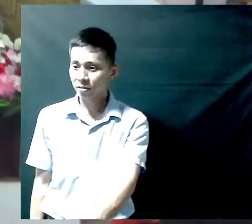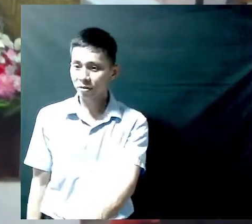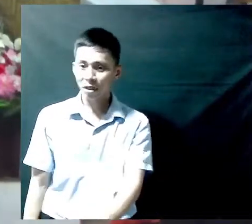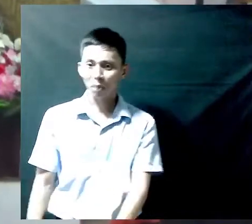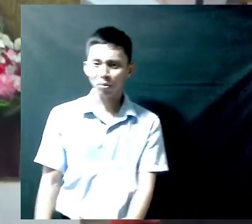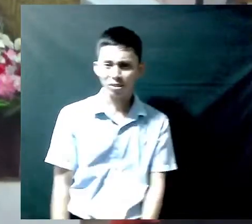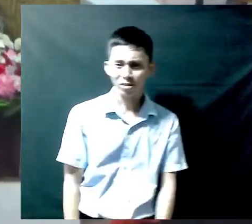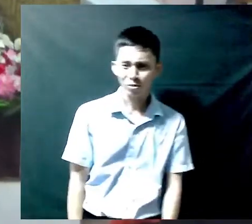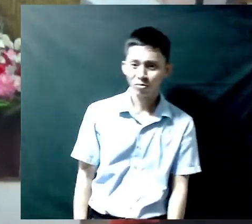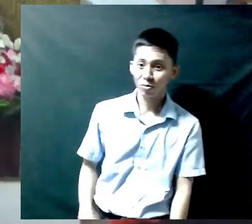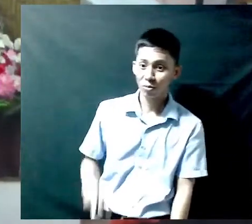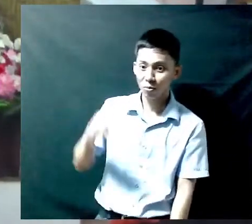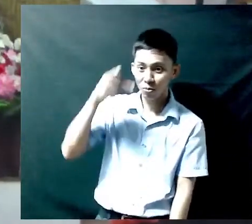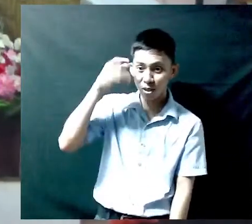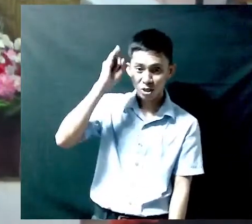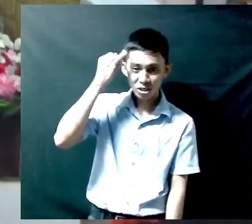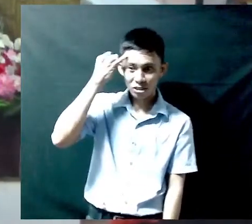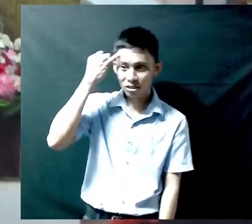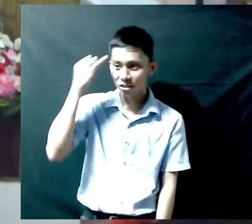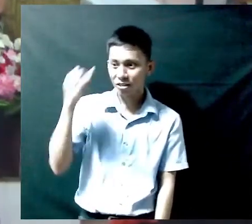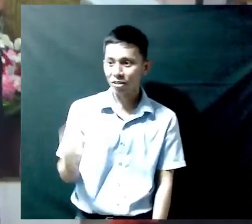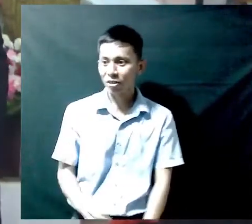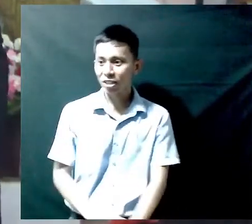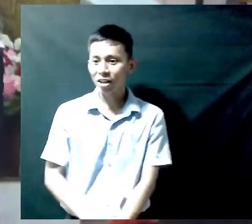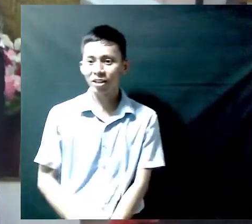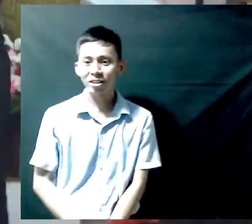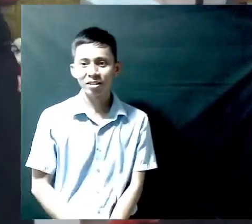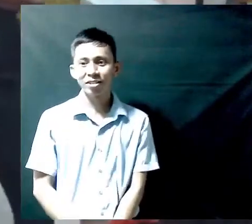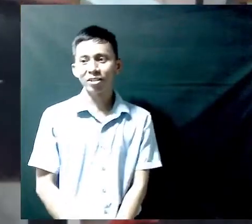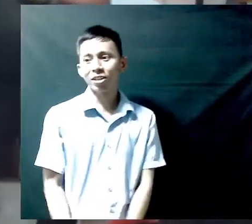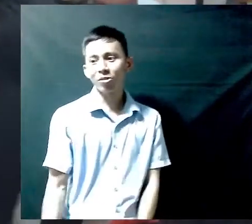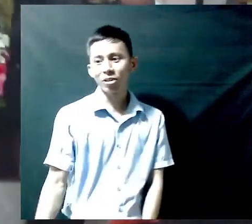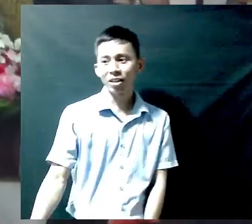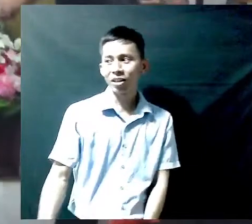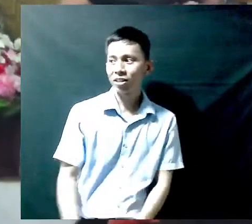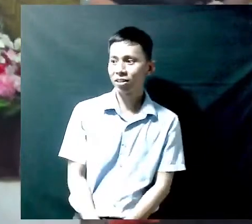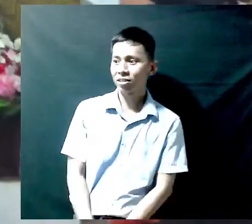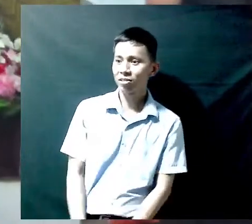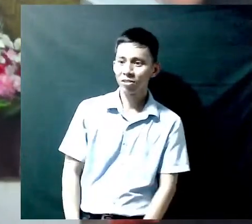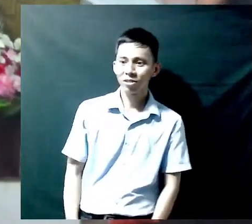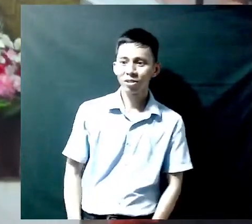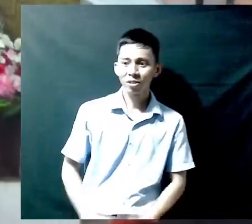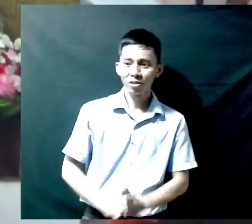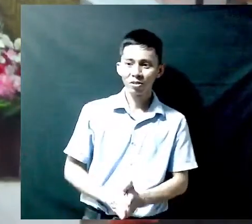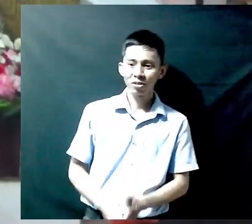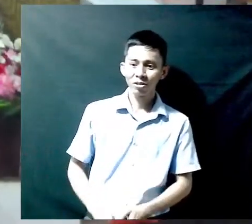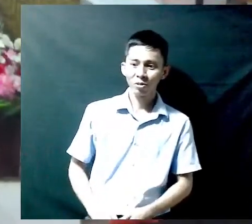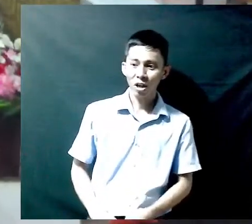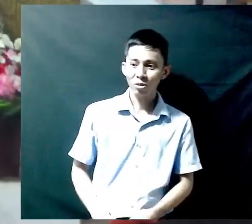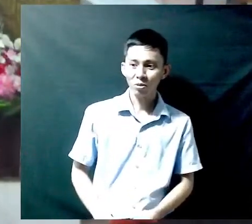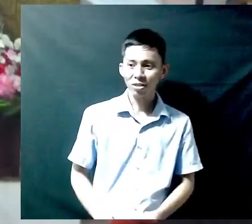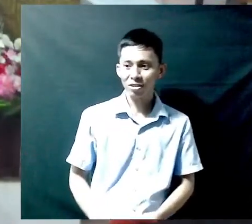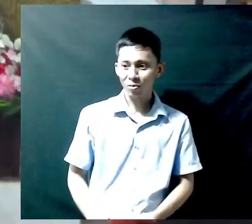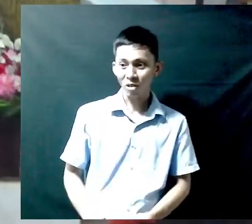mo, yung mga offering plate na yon, ibabalik mo lang dito. O sige, gawin mo.